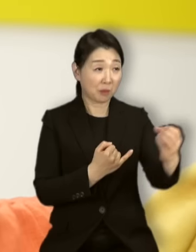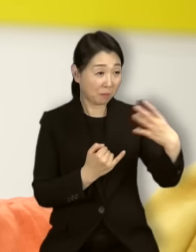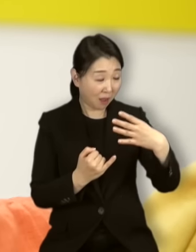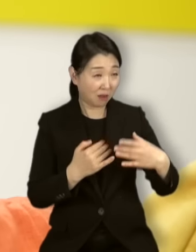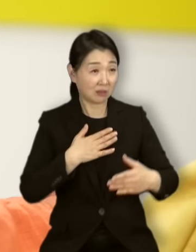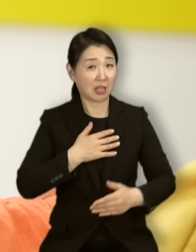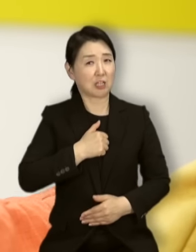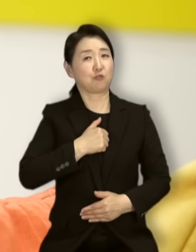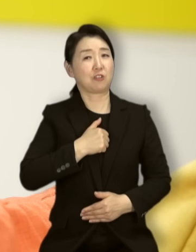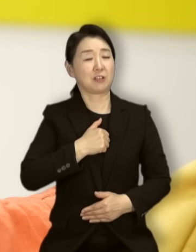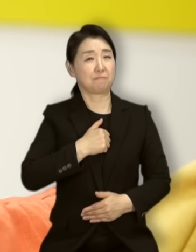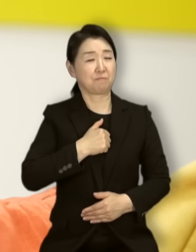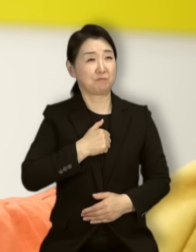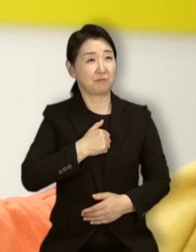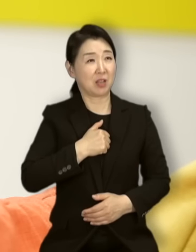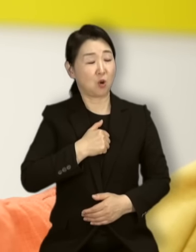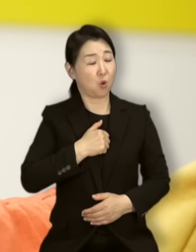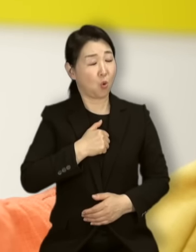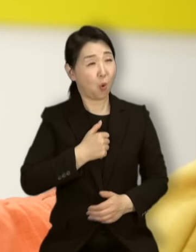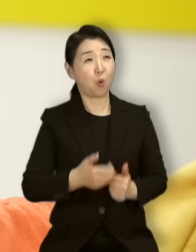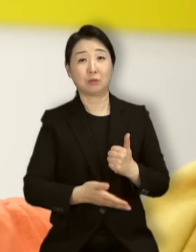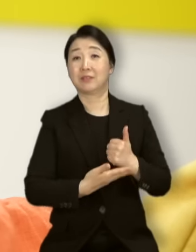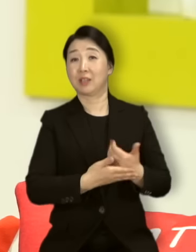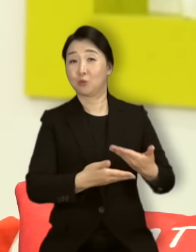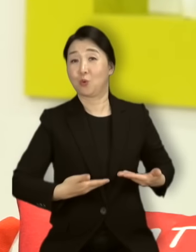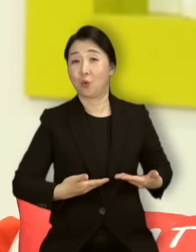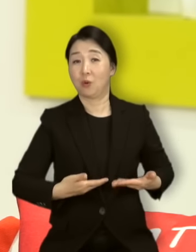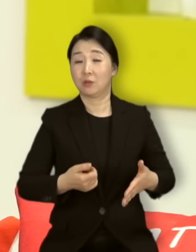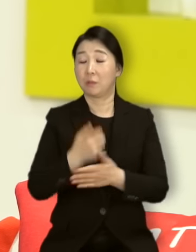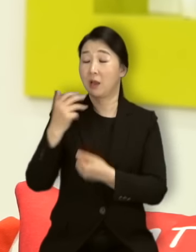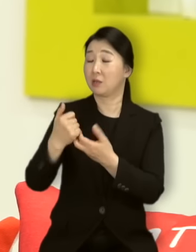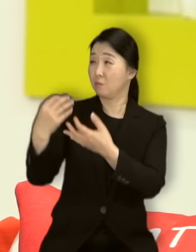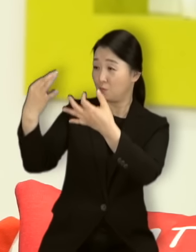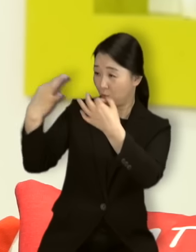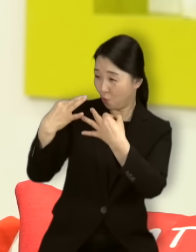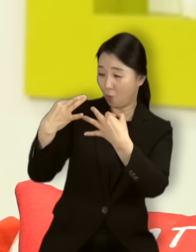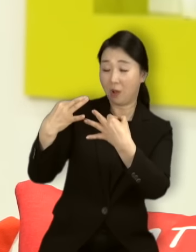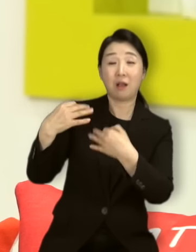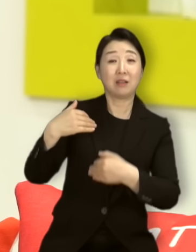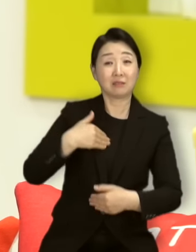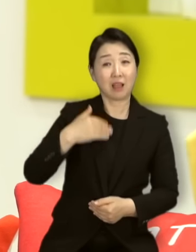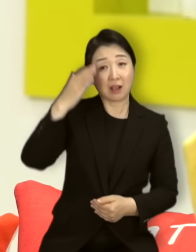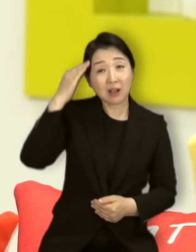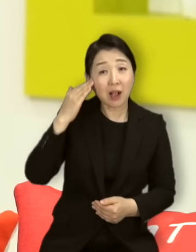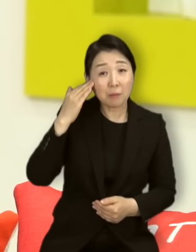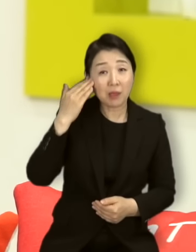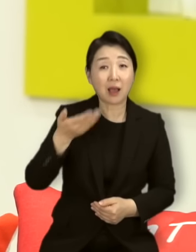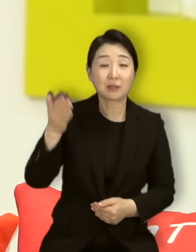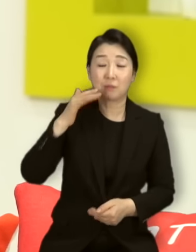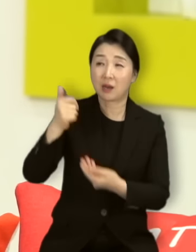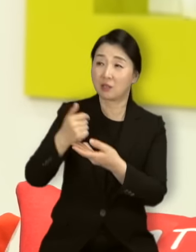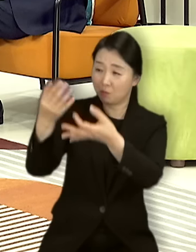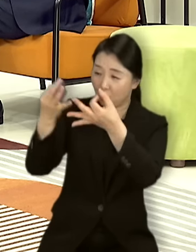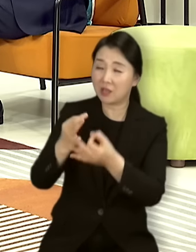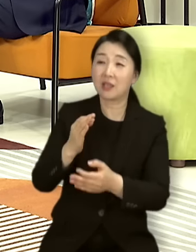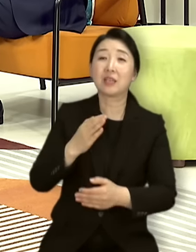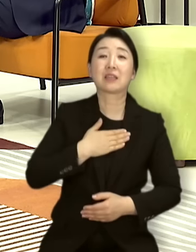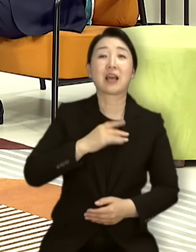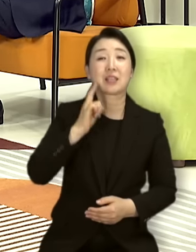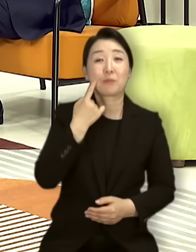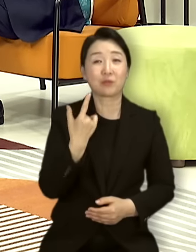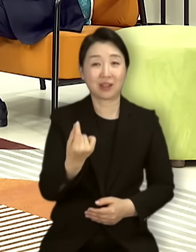이거조차도 하나님 보시게 너무 예쁘겠구나 그렇게 해야 가정이 평안하고 어이 방송